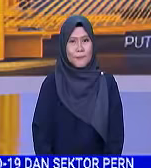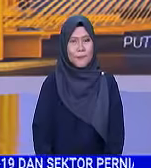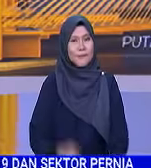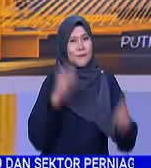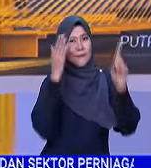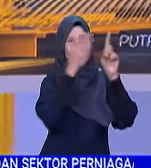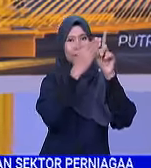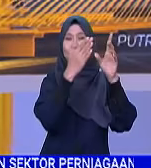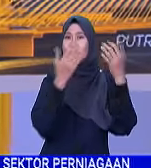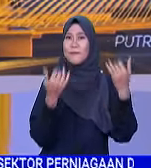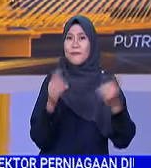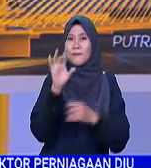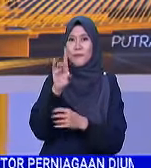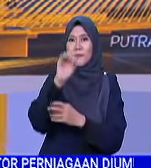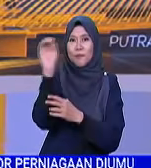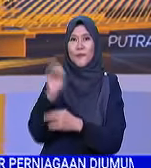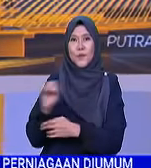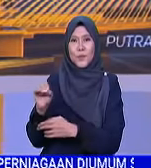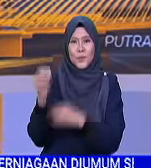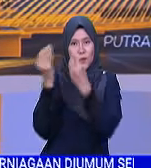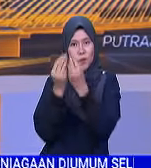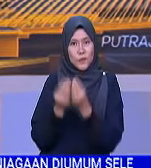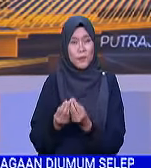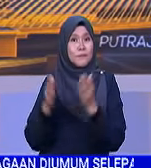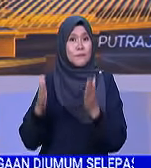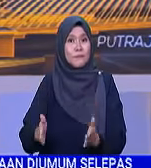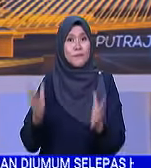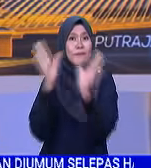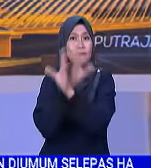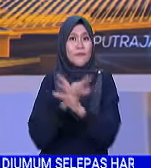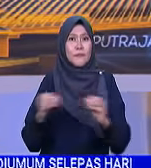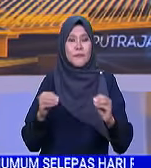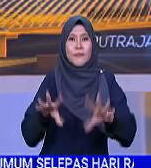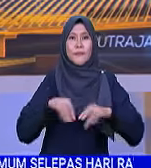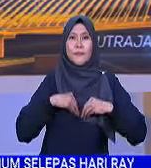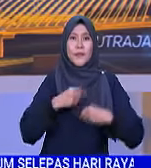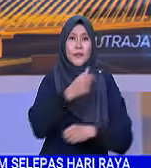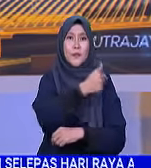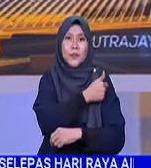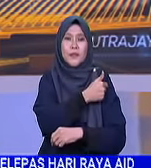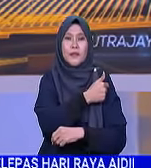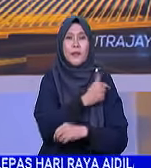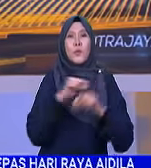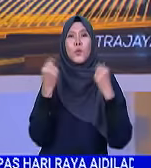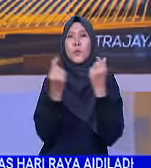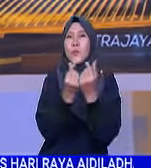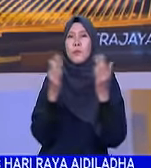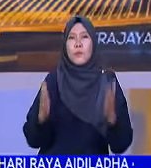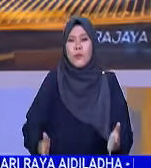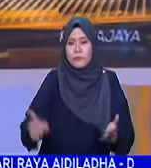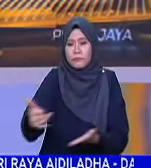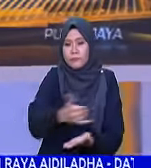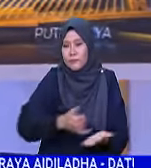Ke arah mencapai sasaran 80% populasi masyarakat di Sarawak menerima vaksin, golongan gelandangan juga